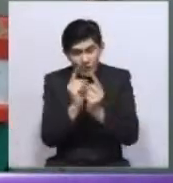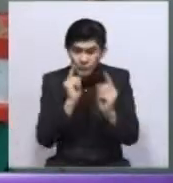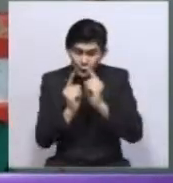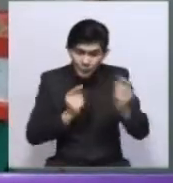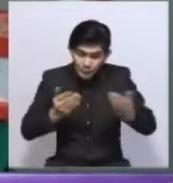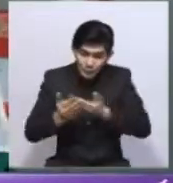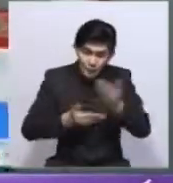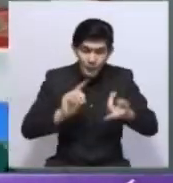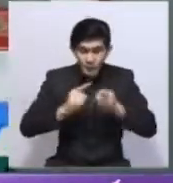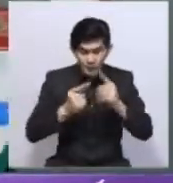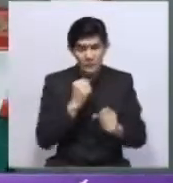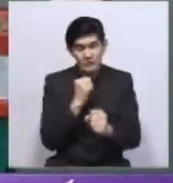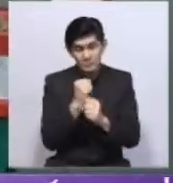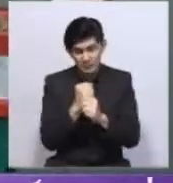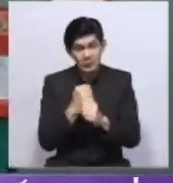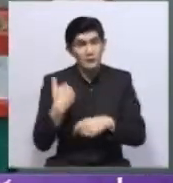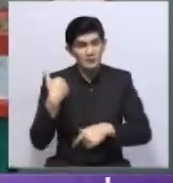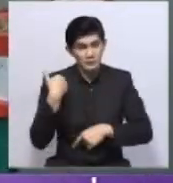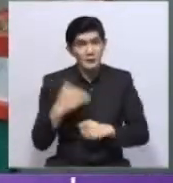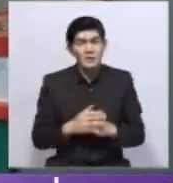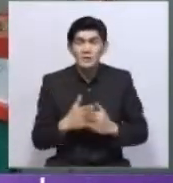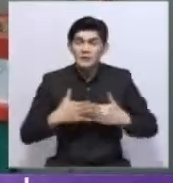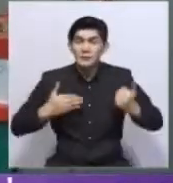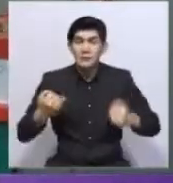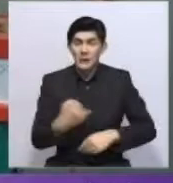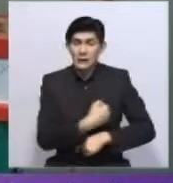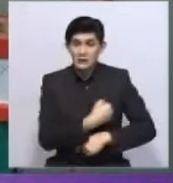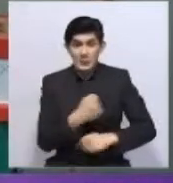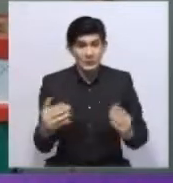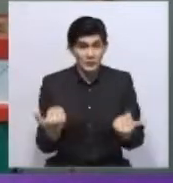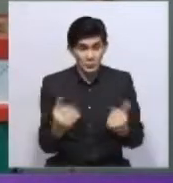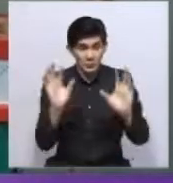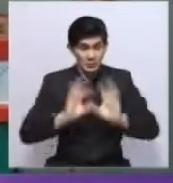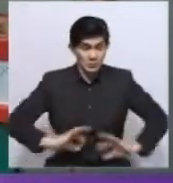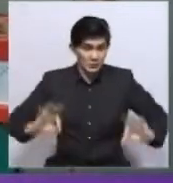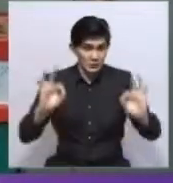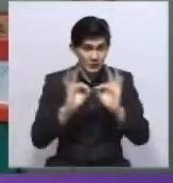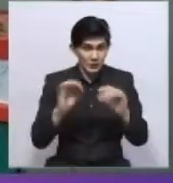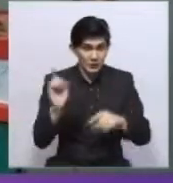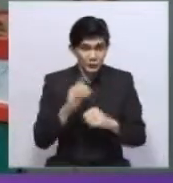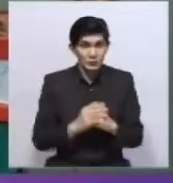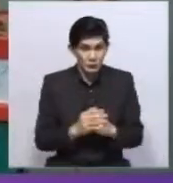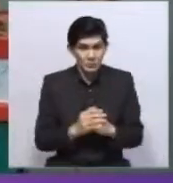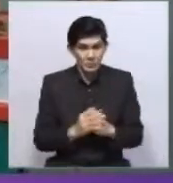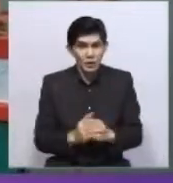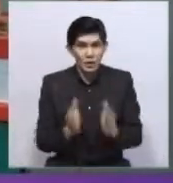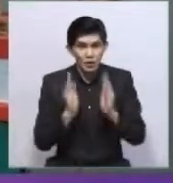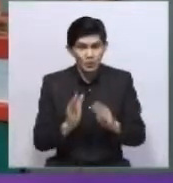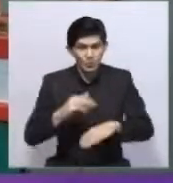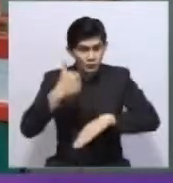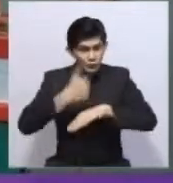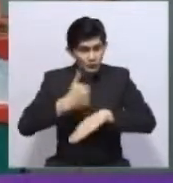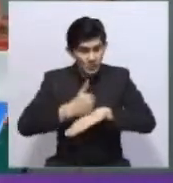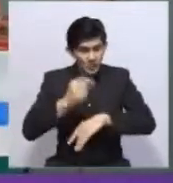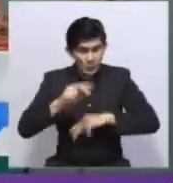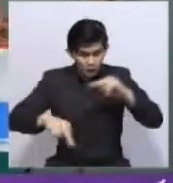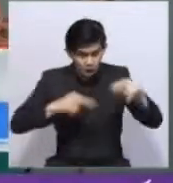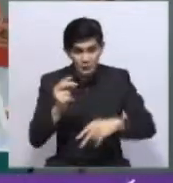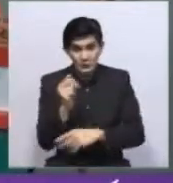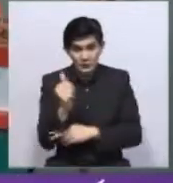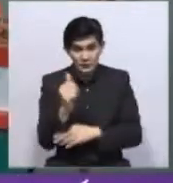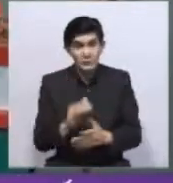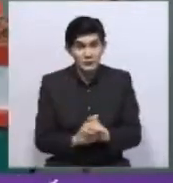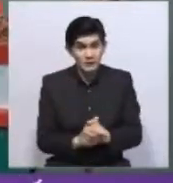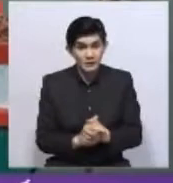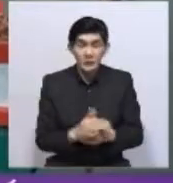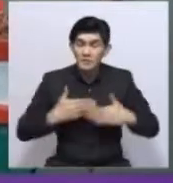พูดคุยกับเพื่อนร่วมชาติทำให้เกิดความอุ่นใจค่ะและที่สำคัญนะคะเหล่าไตค่ะซึ่งเป็นนายจ้างนั้นก็ดูแลเป็นอย่างดี